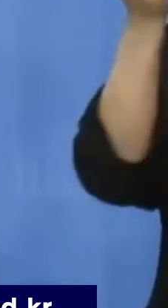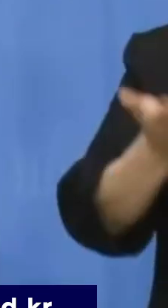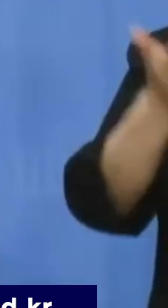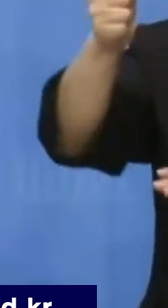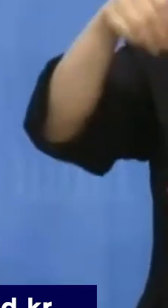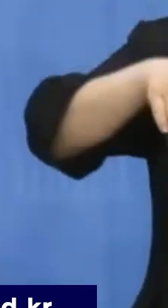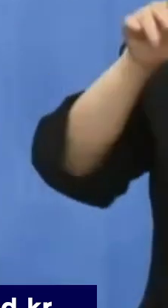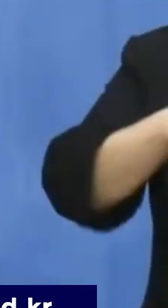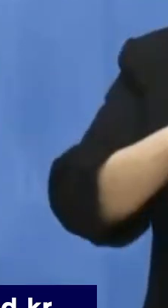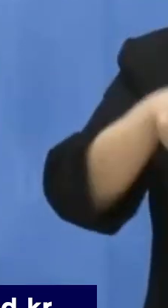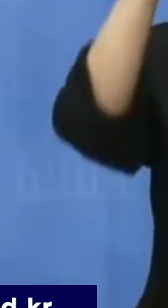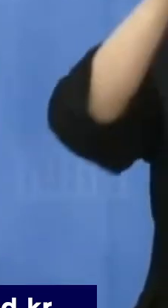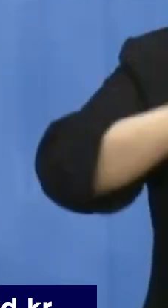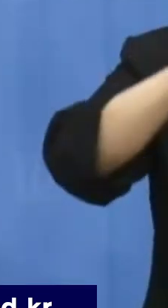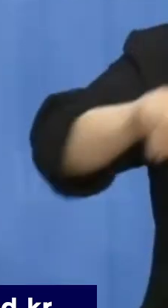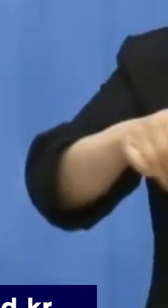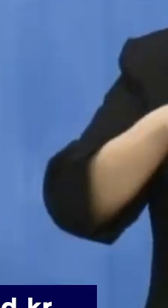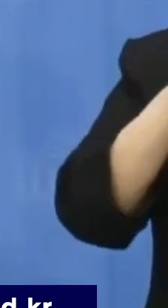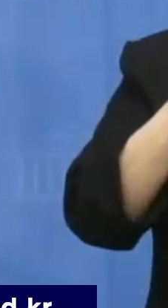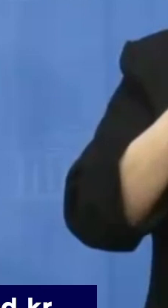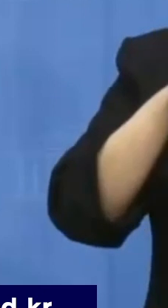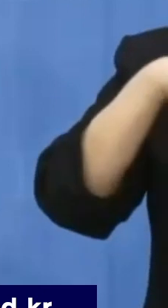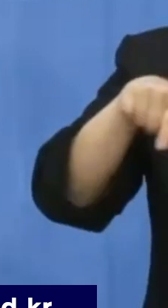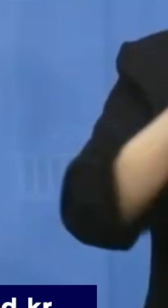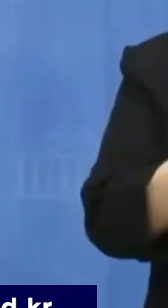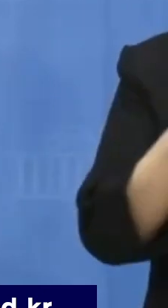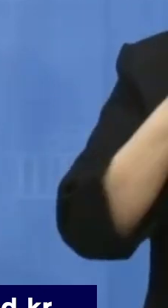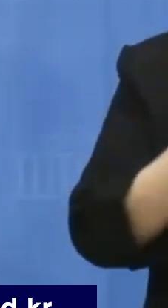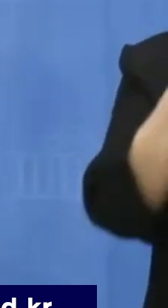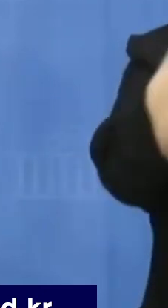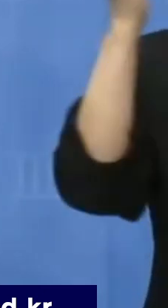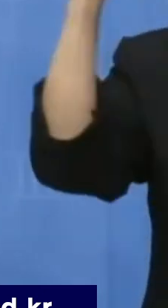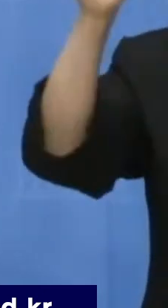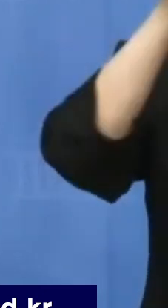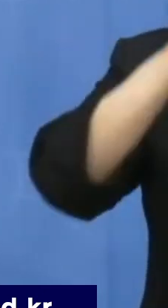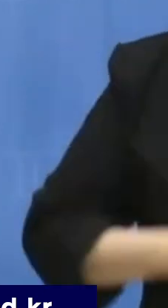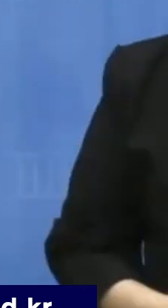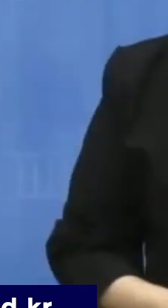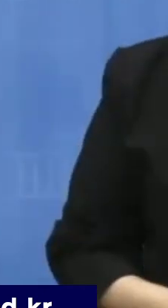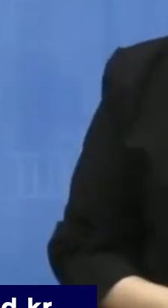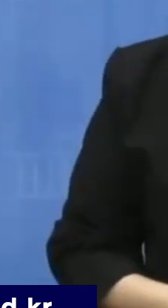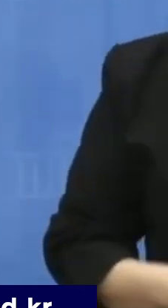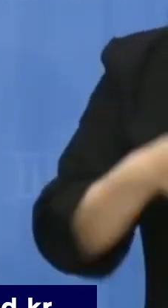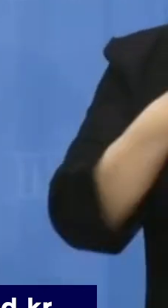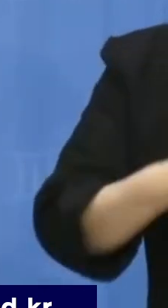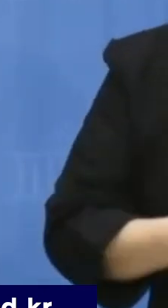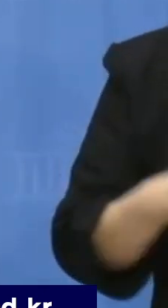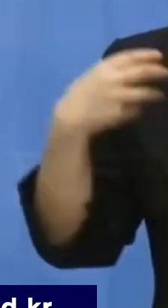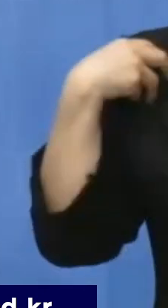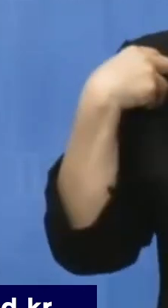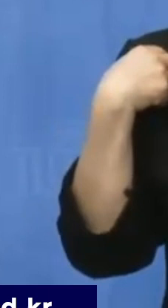울산시장 선거에 개입했다는 증언도 나왔습니다. 윤석열 정부는 민정수석실